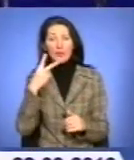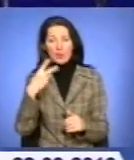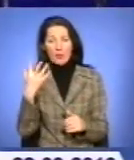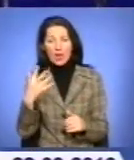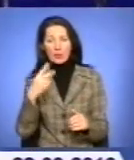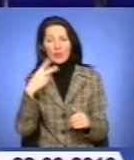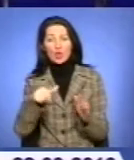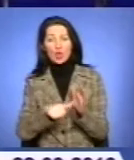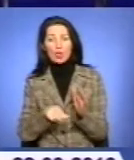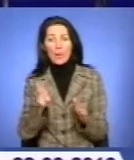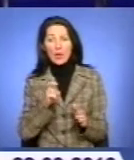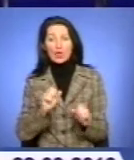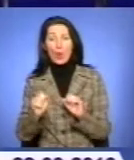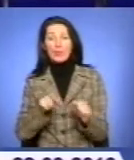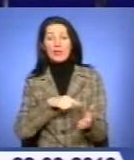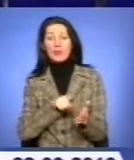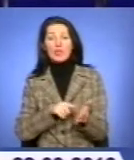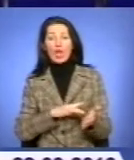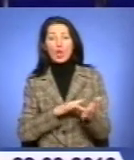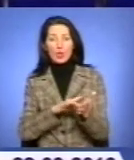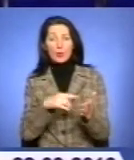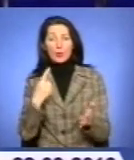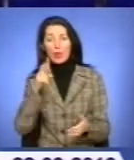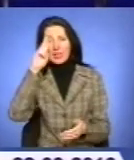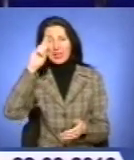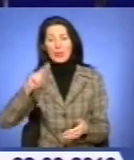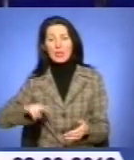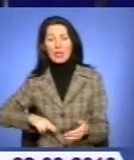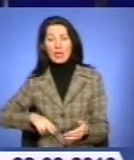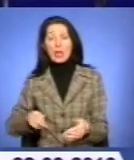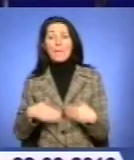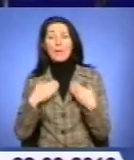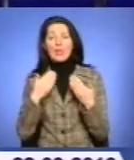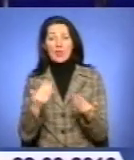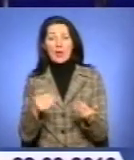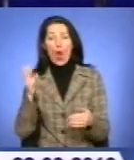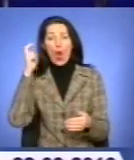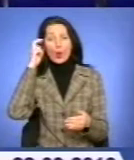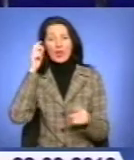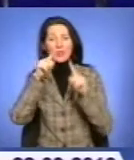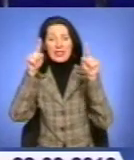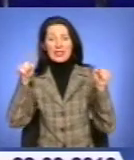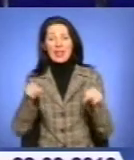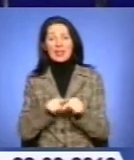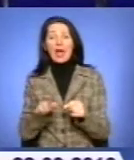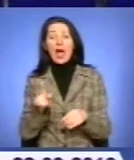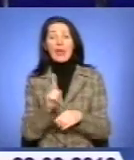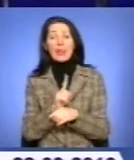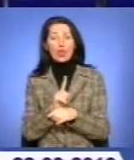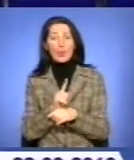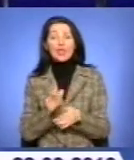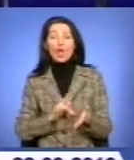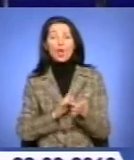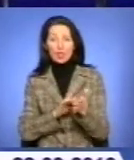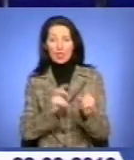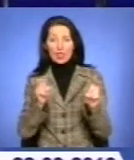25-26 березня управління з питань туризму обласної державної адміністрації представило у Києві стенд «Тернопільщина туристична» на